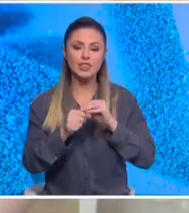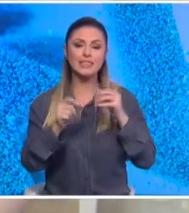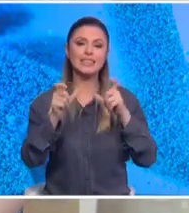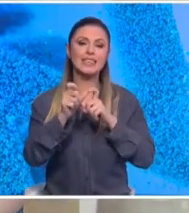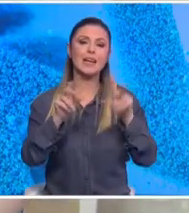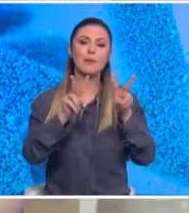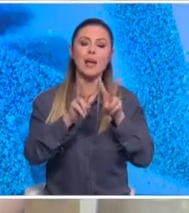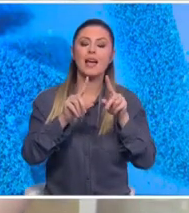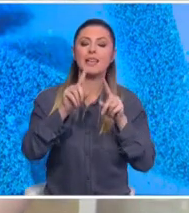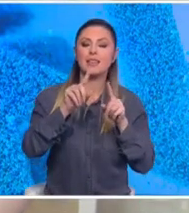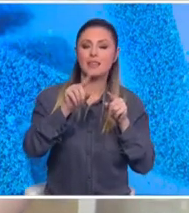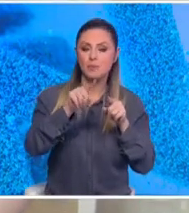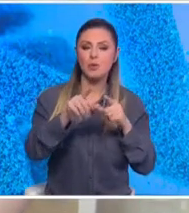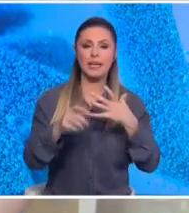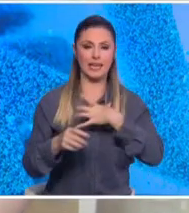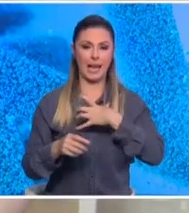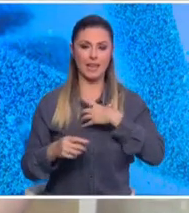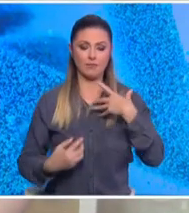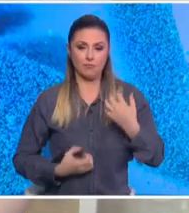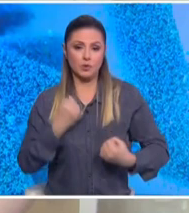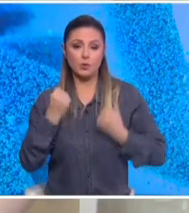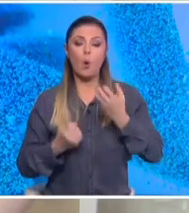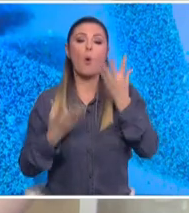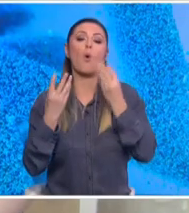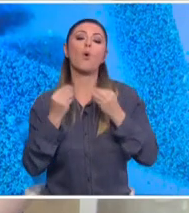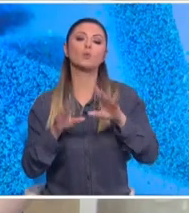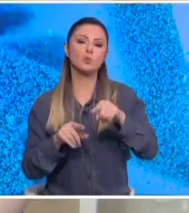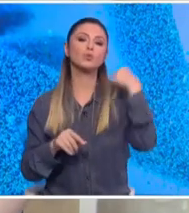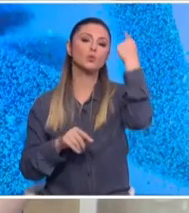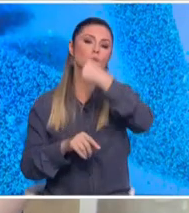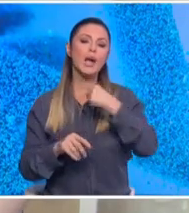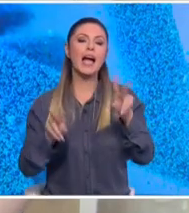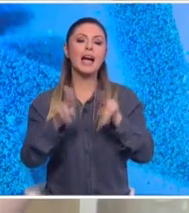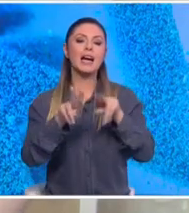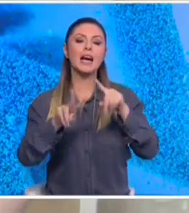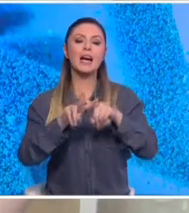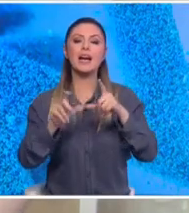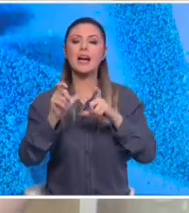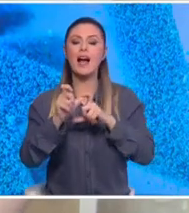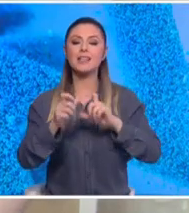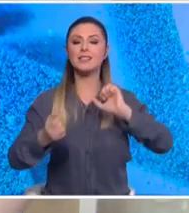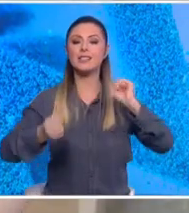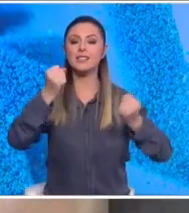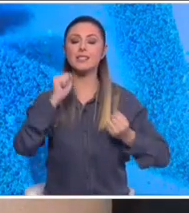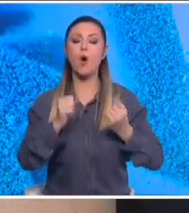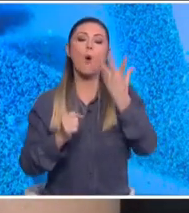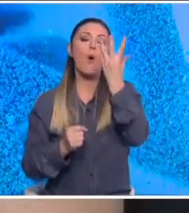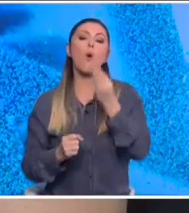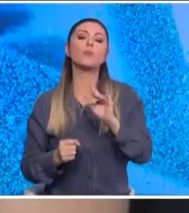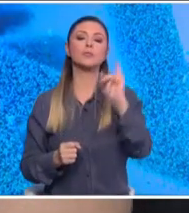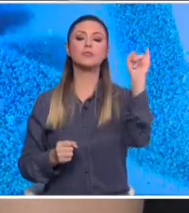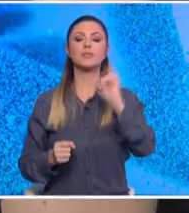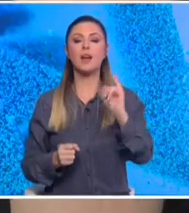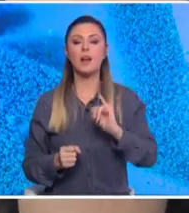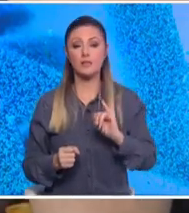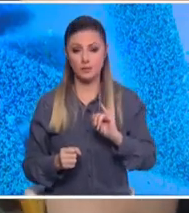smn1 gemiden kaynaklı vücudu kendi protein üretmiyor üretmediği için bu proteinler kaslara iletilmediği için zamanla kas kayıplarına neden